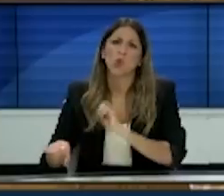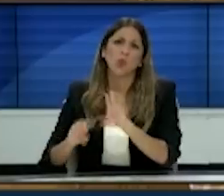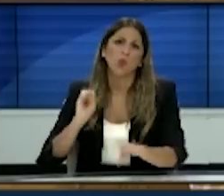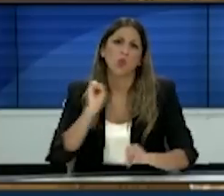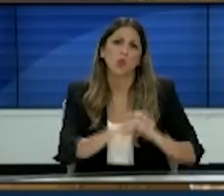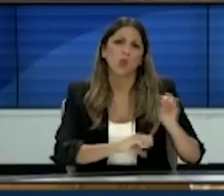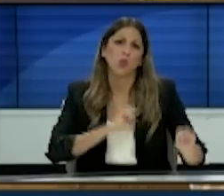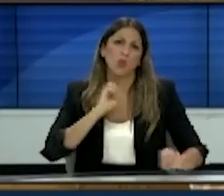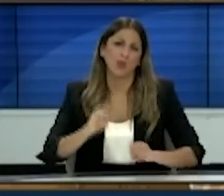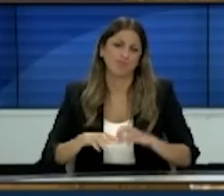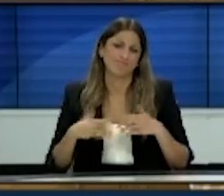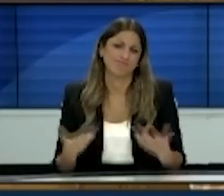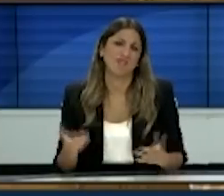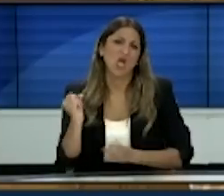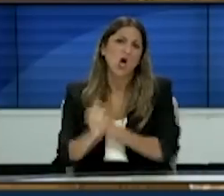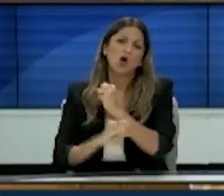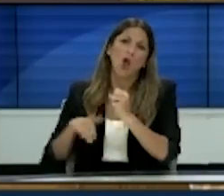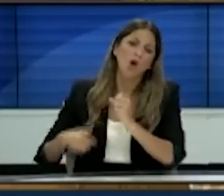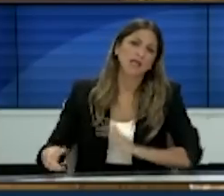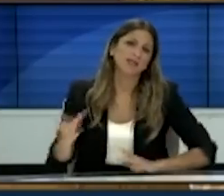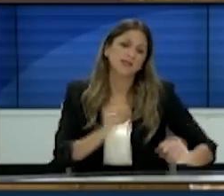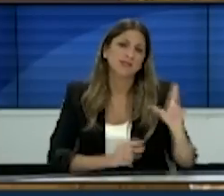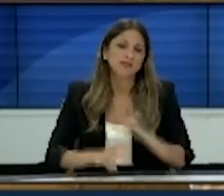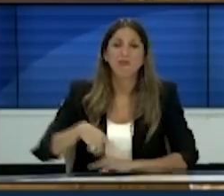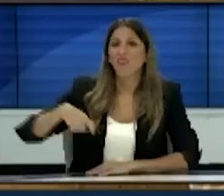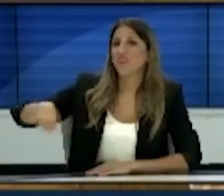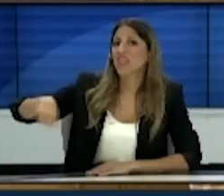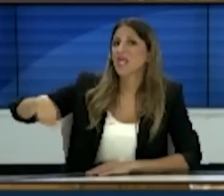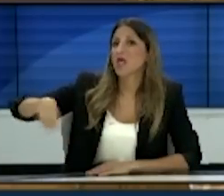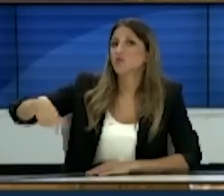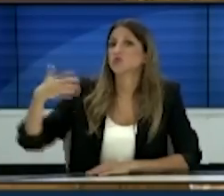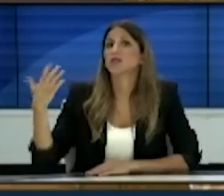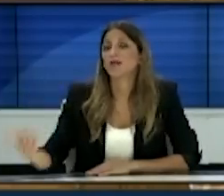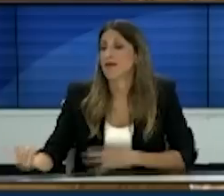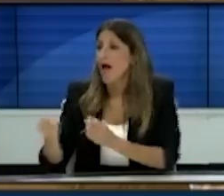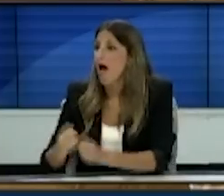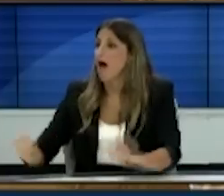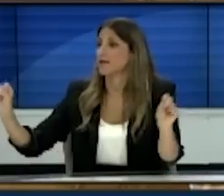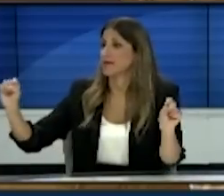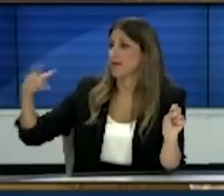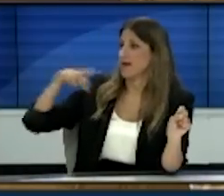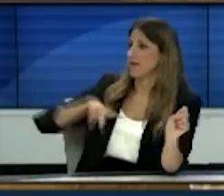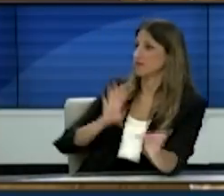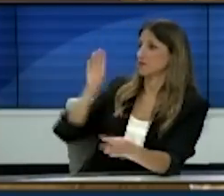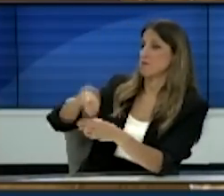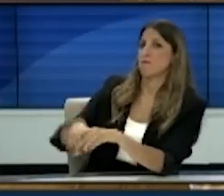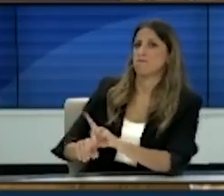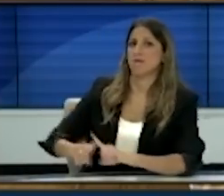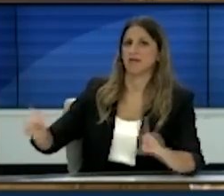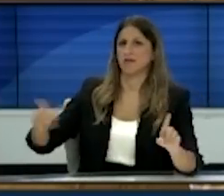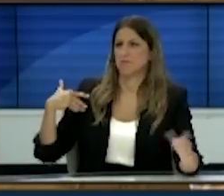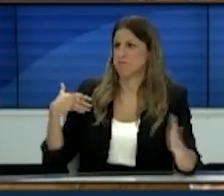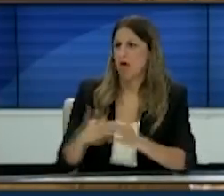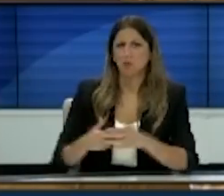Συζητάμε εδώ και χρόνια για τη δικαιοσύνη επίσης και την ανεξαρτησία της και δεν τόλμησε καμιά